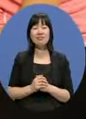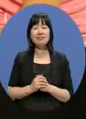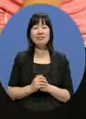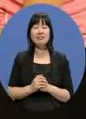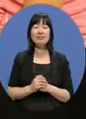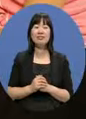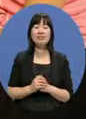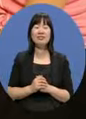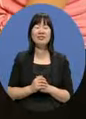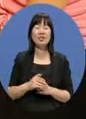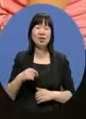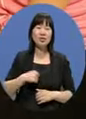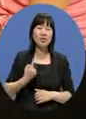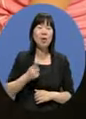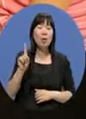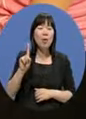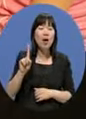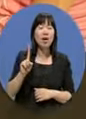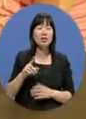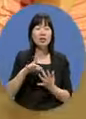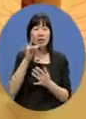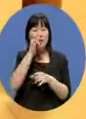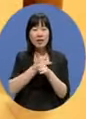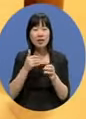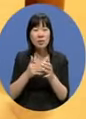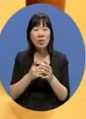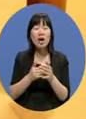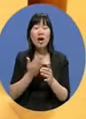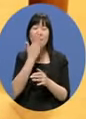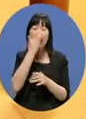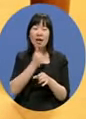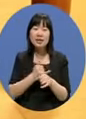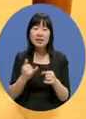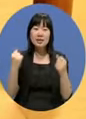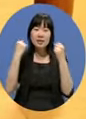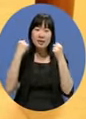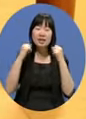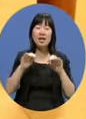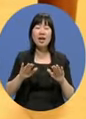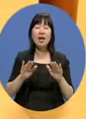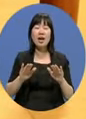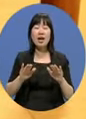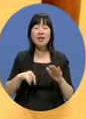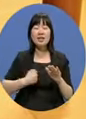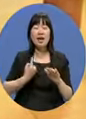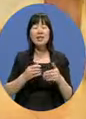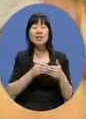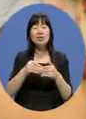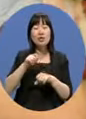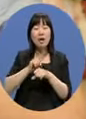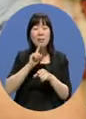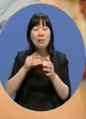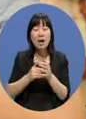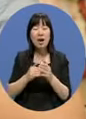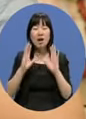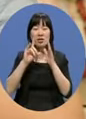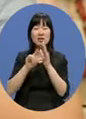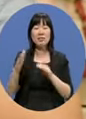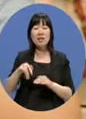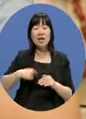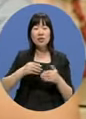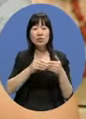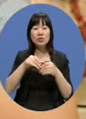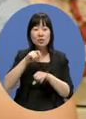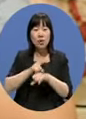잘하는구만 스스로 무엇인가를 선택하고 해낼 수 있는 힘 바로 자기 주성인 어릴 때부터 자기